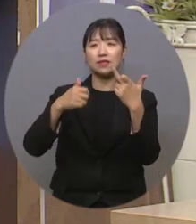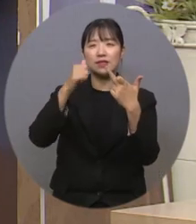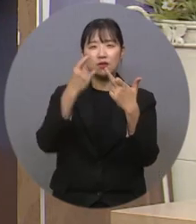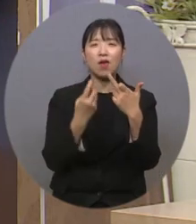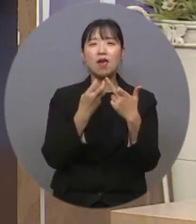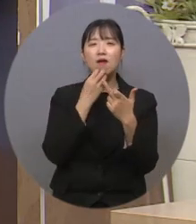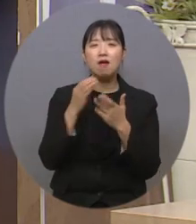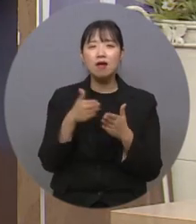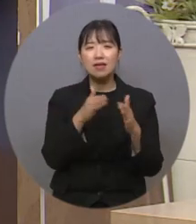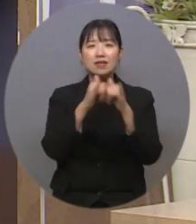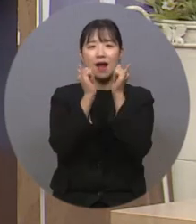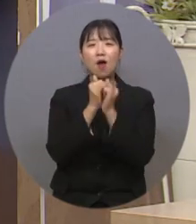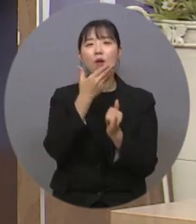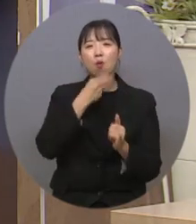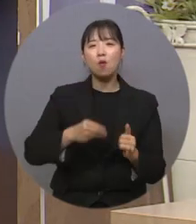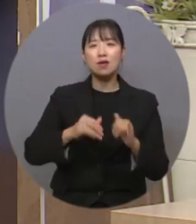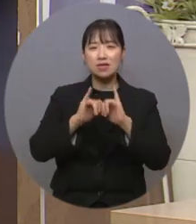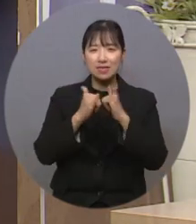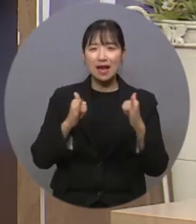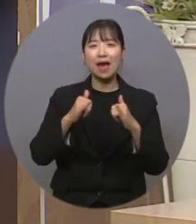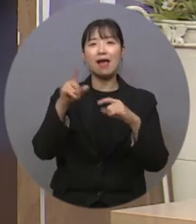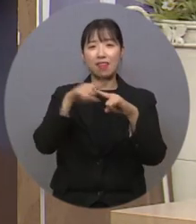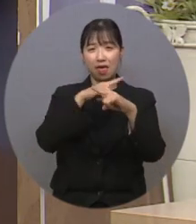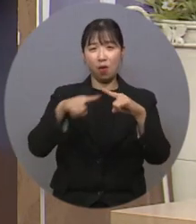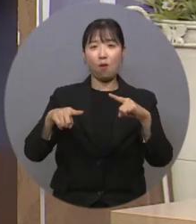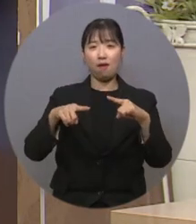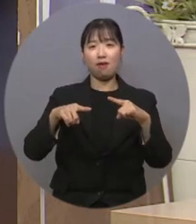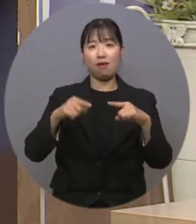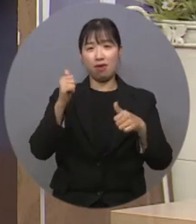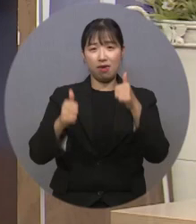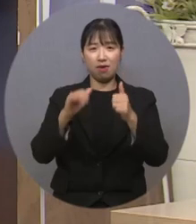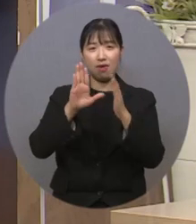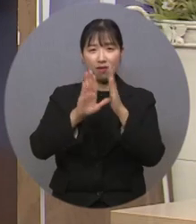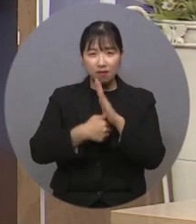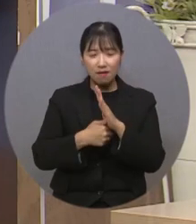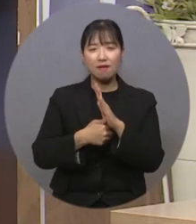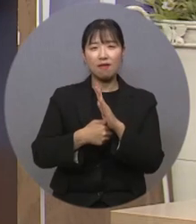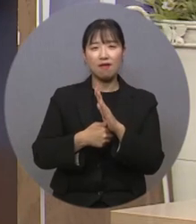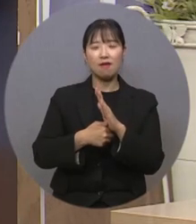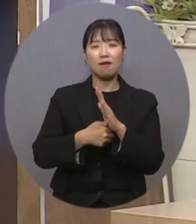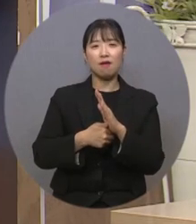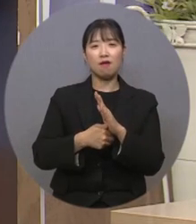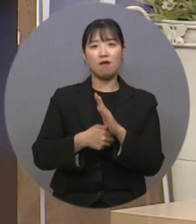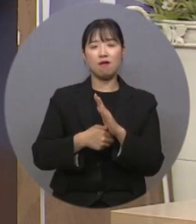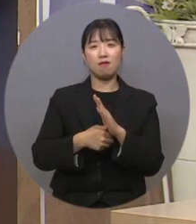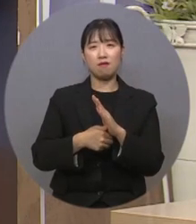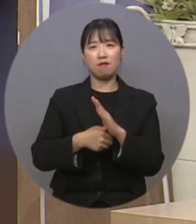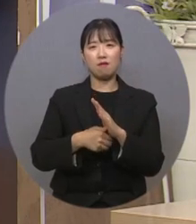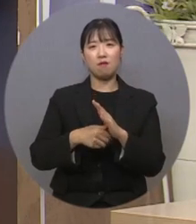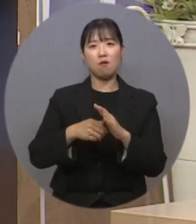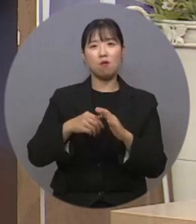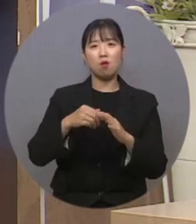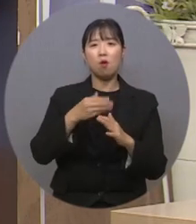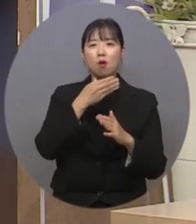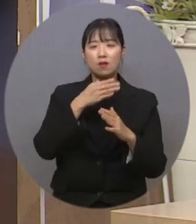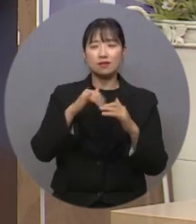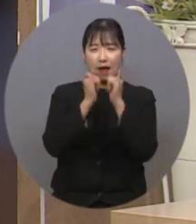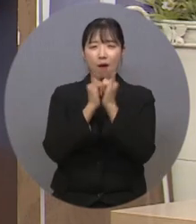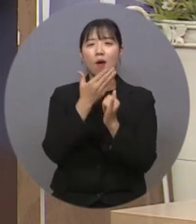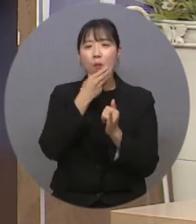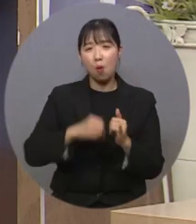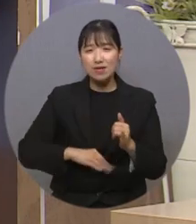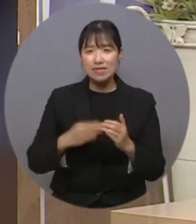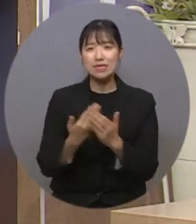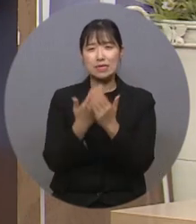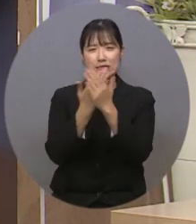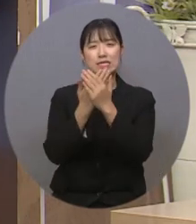경기도 사회복지사 대회에서 사회복지 증진의 귀감이 되는 분께 드리는 공로상을